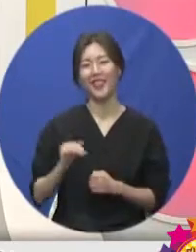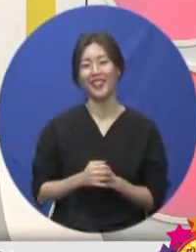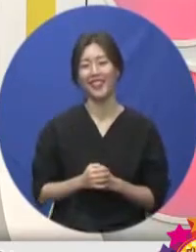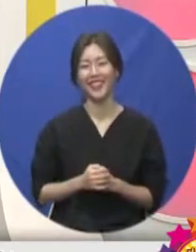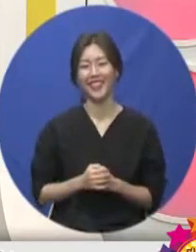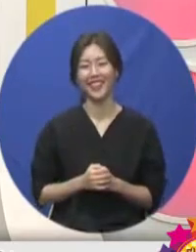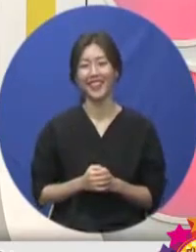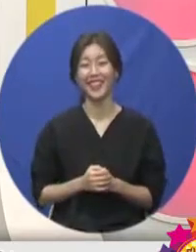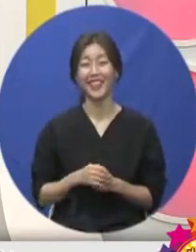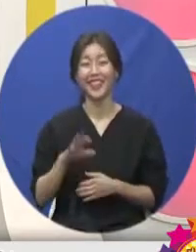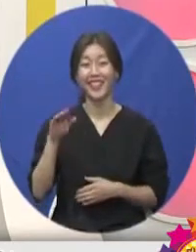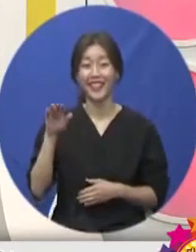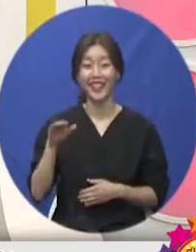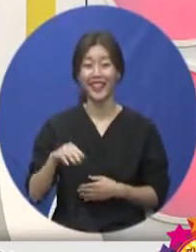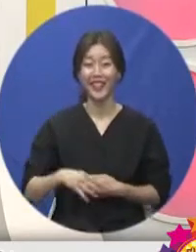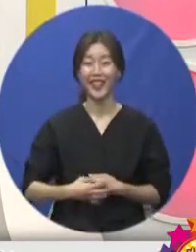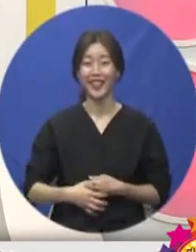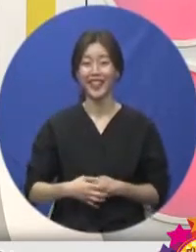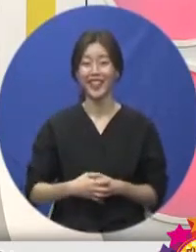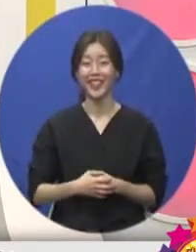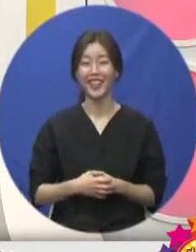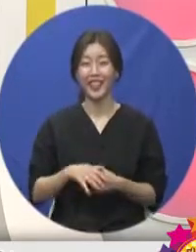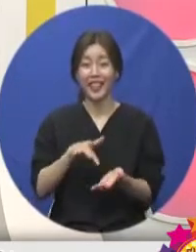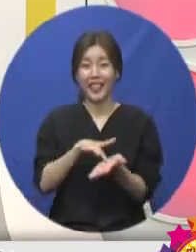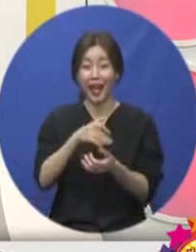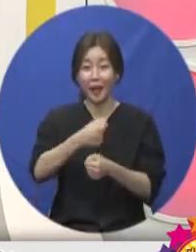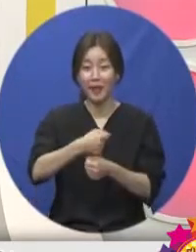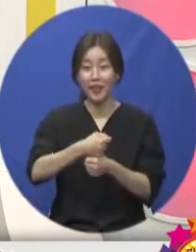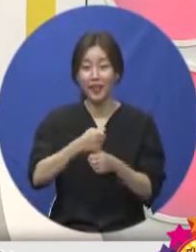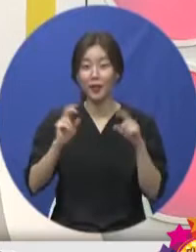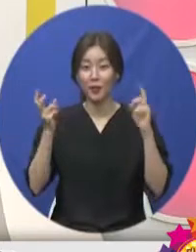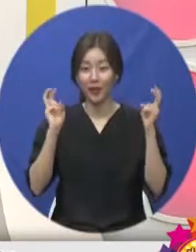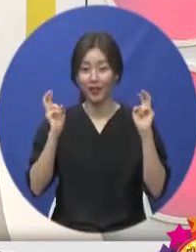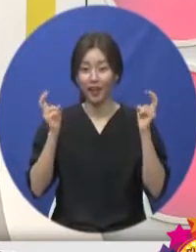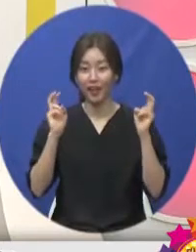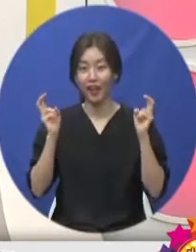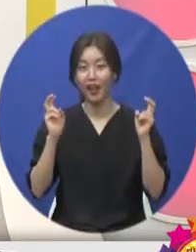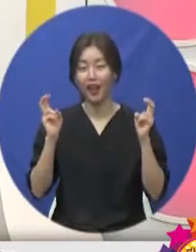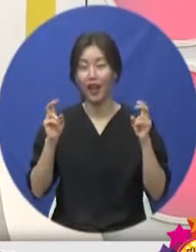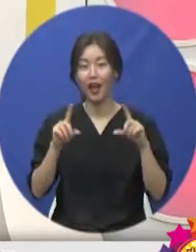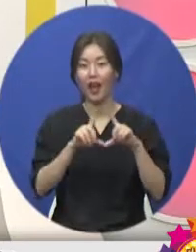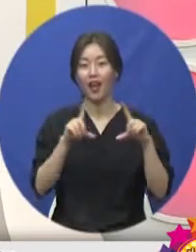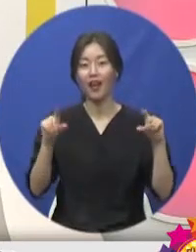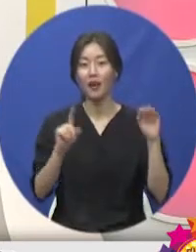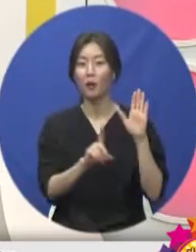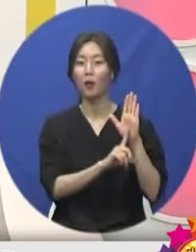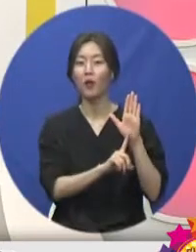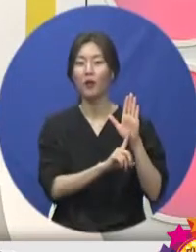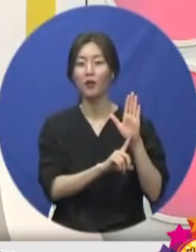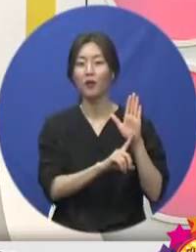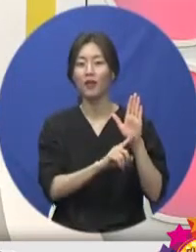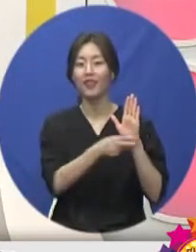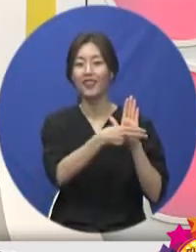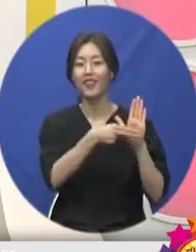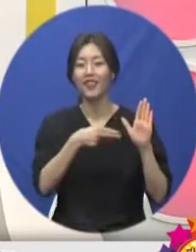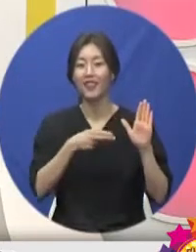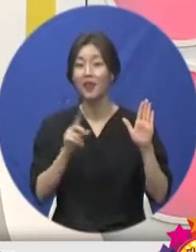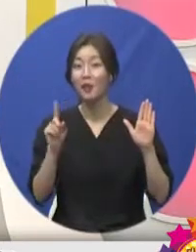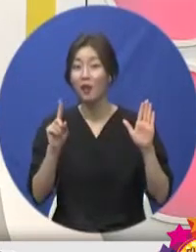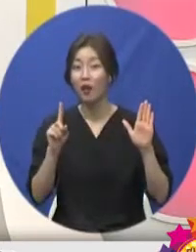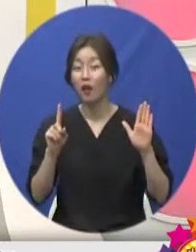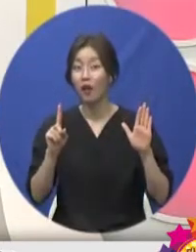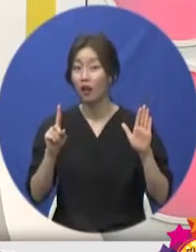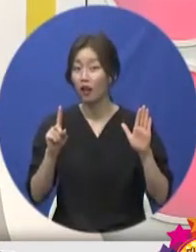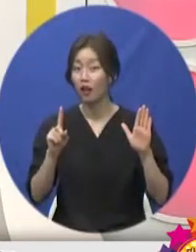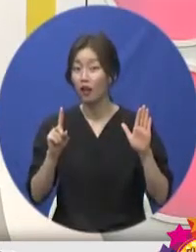그 변비약 만드는 제약회사 있죠. 예. 그 제약회사의 선전 문구는 광고 문구는 뭔지 알아요? 뚫어드립니다.